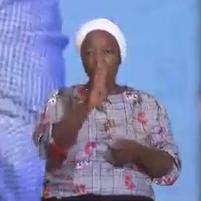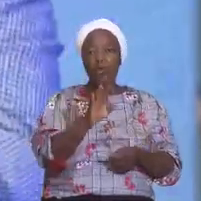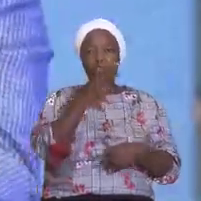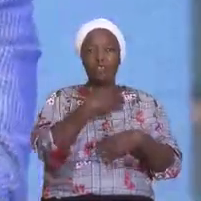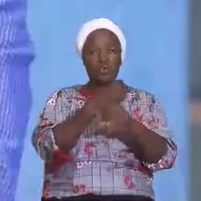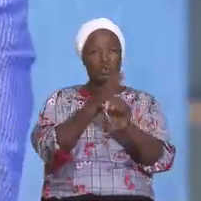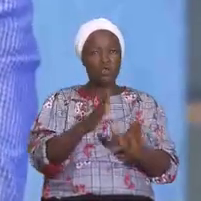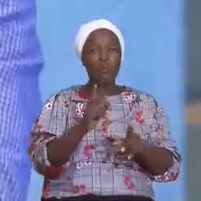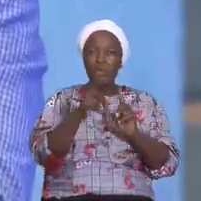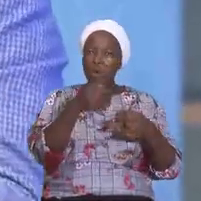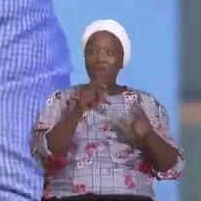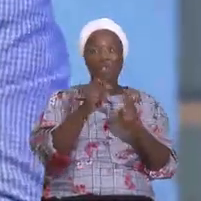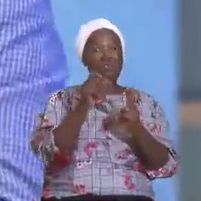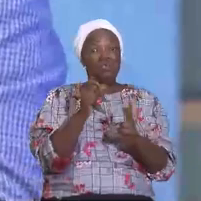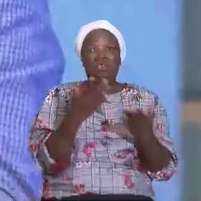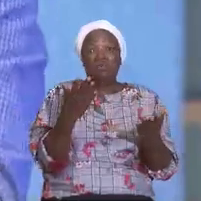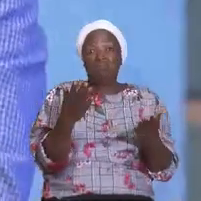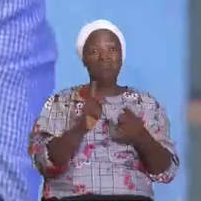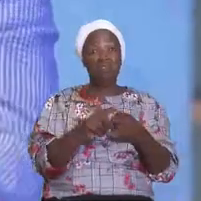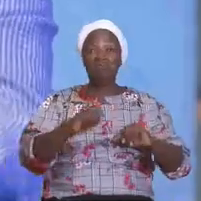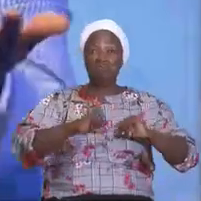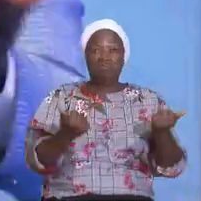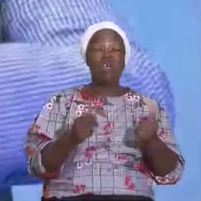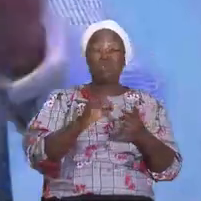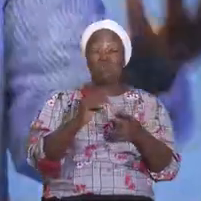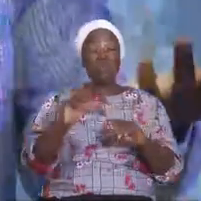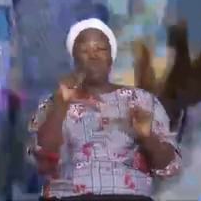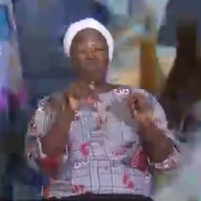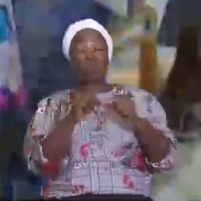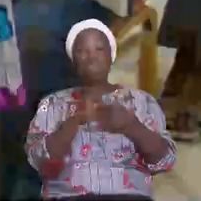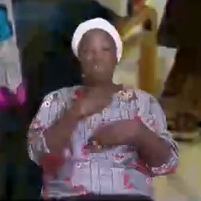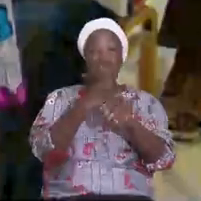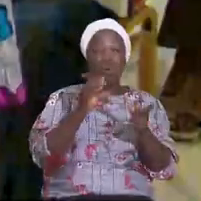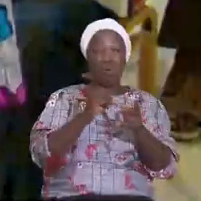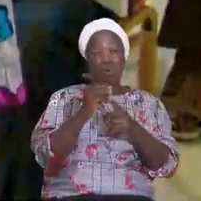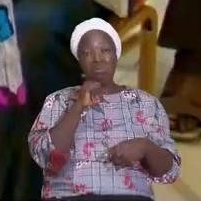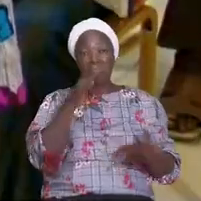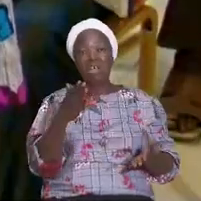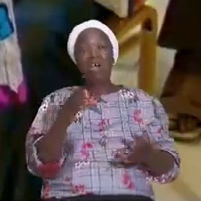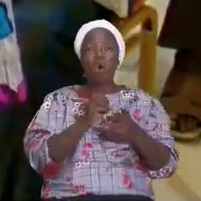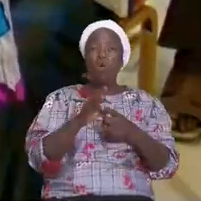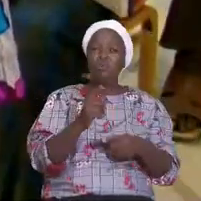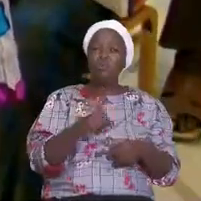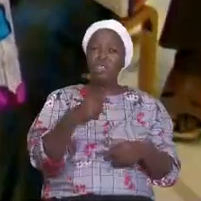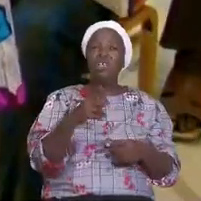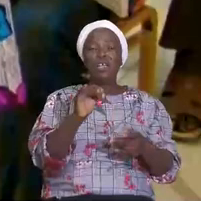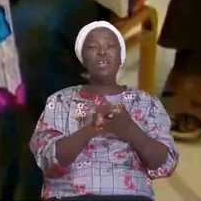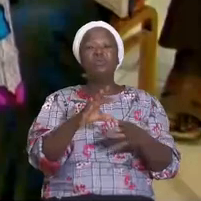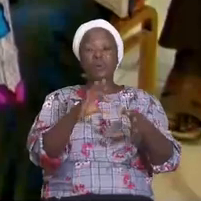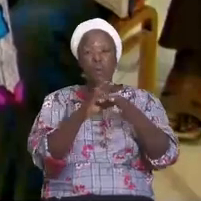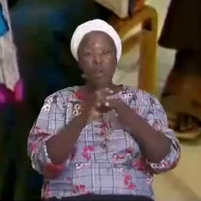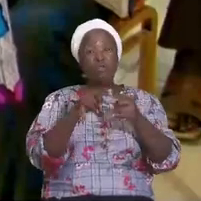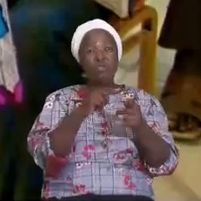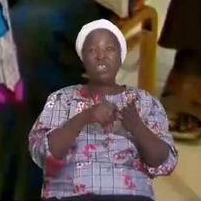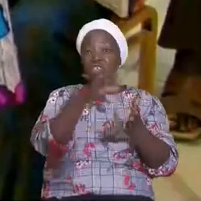Vous devez déterminer à qui vous appartenez. Dieu est votre créateur. Vous avez le choix de